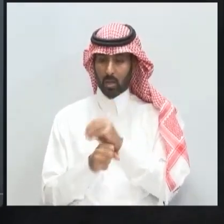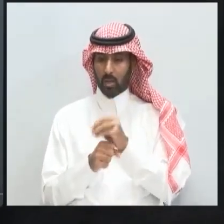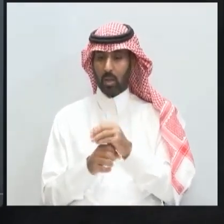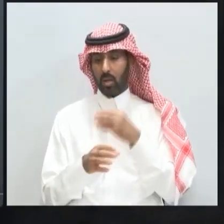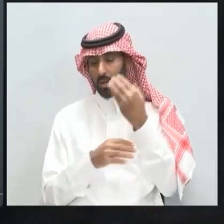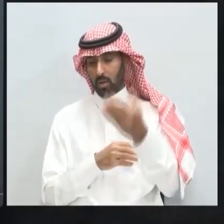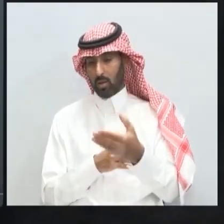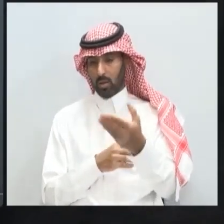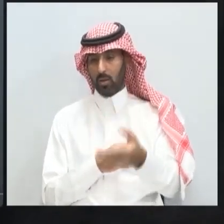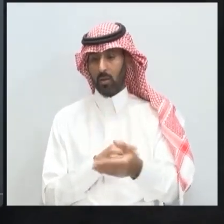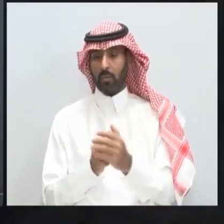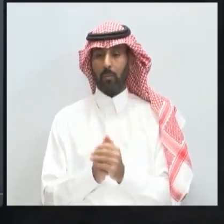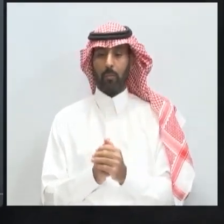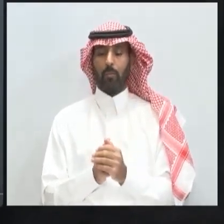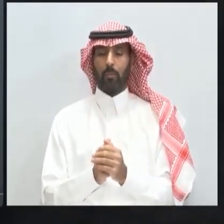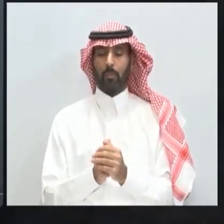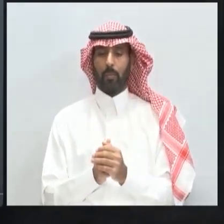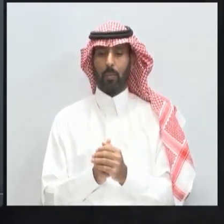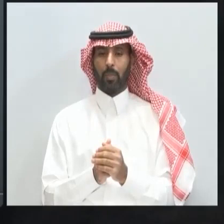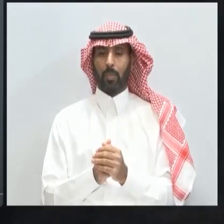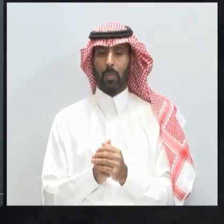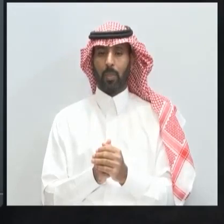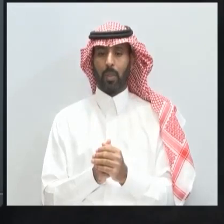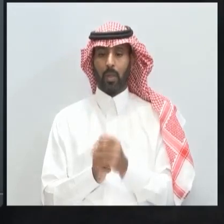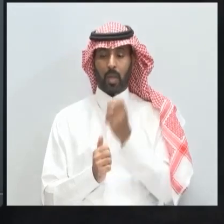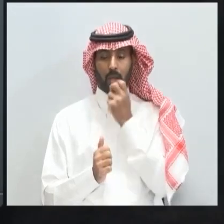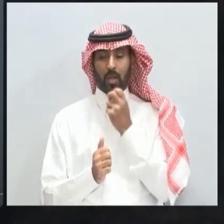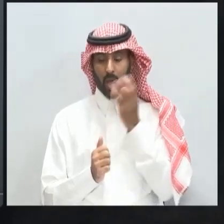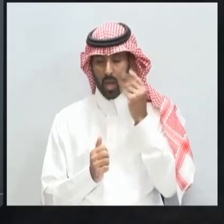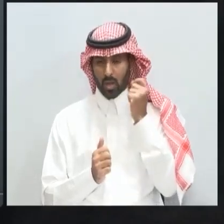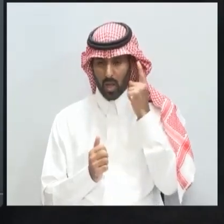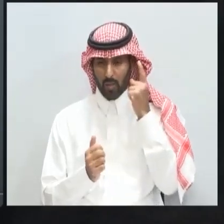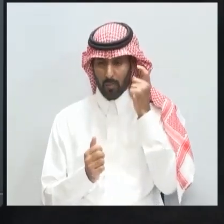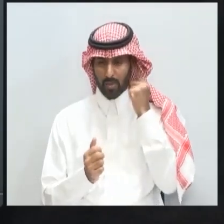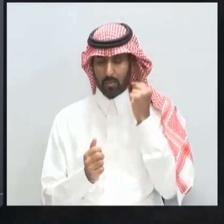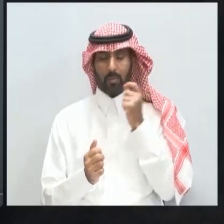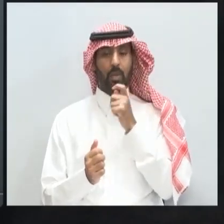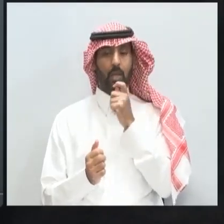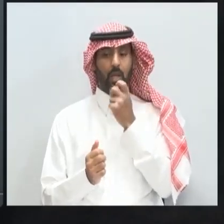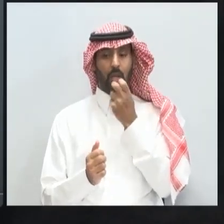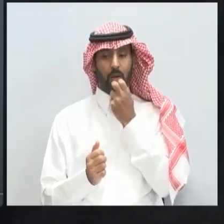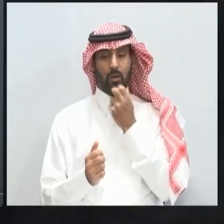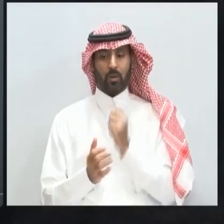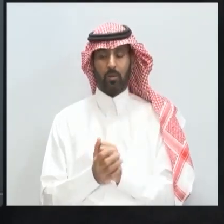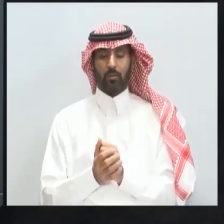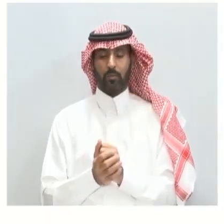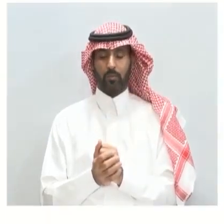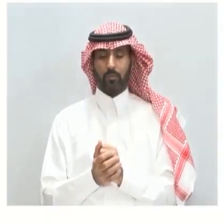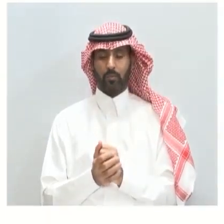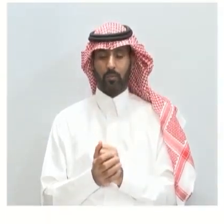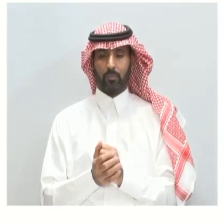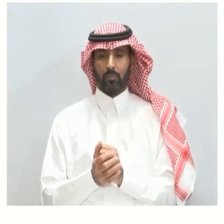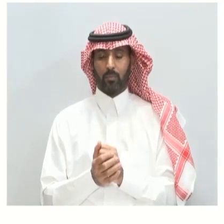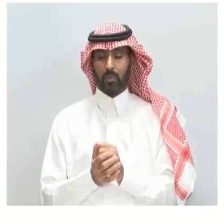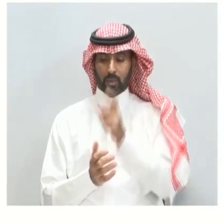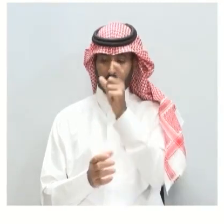من احسنتم الى غيره اذا هذا هو معنى فرض كفايه تعلم تعليما فرض كفايه من ناحيه ان